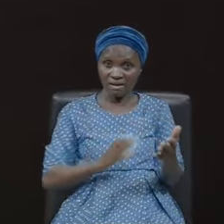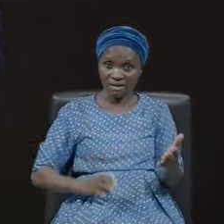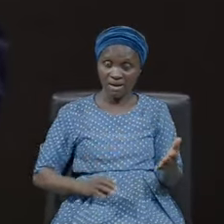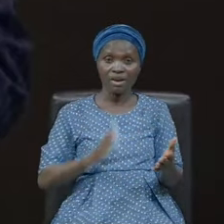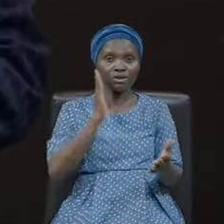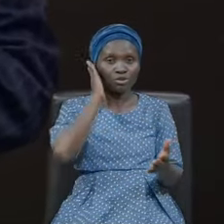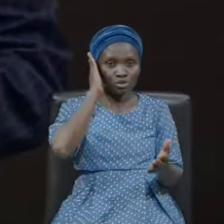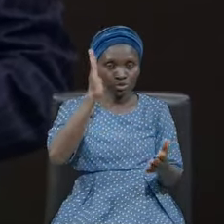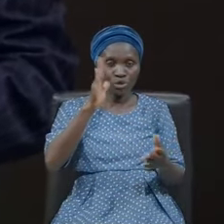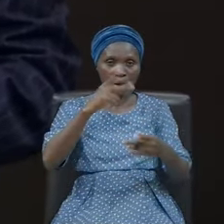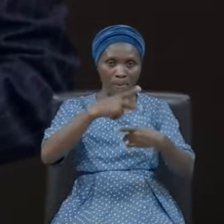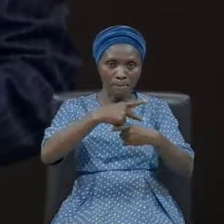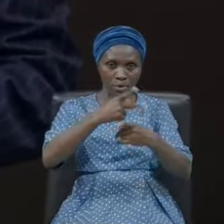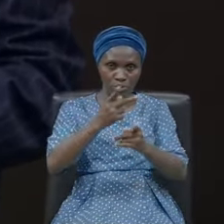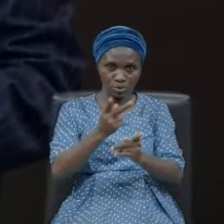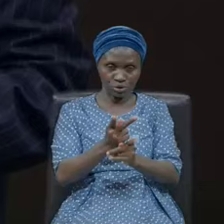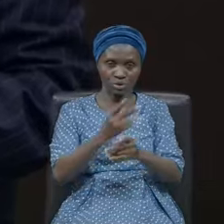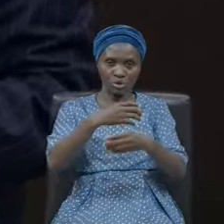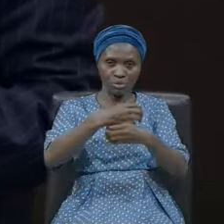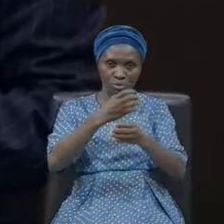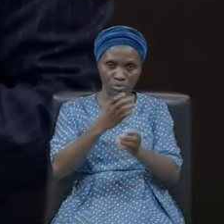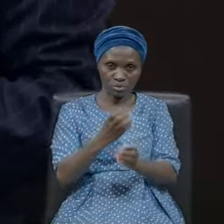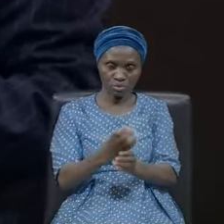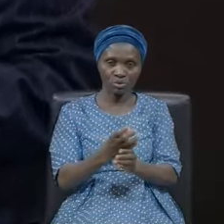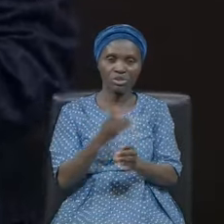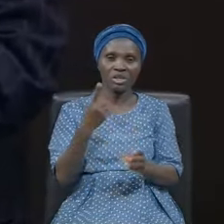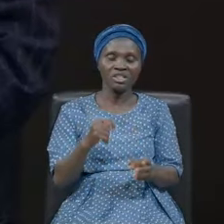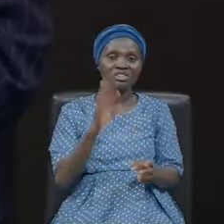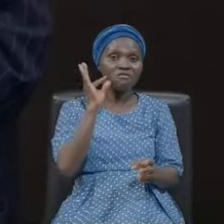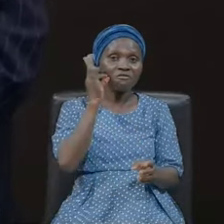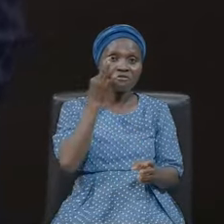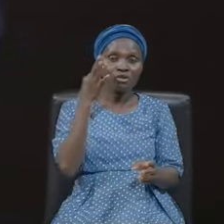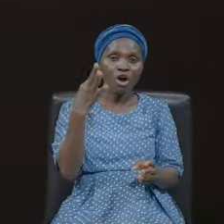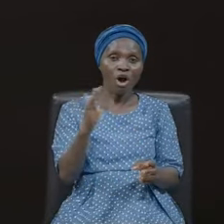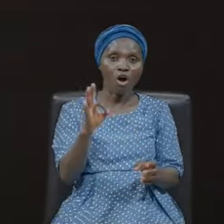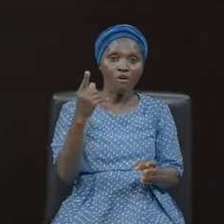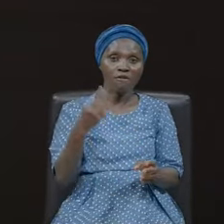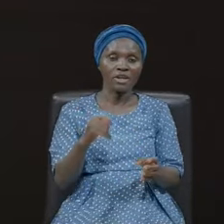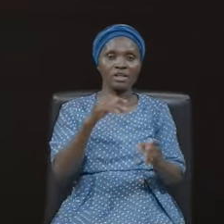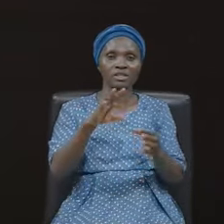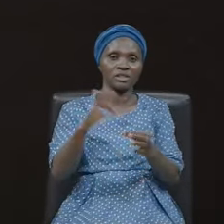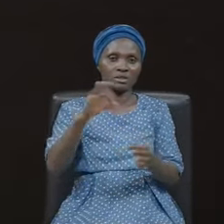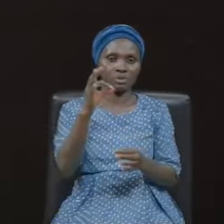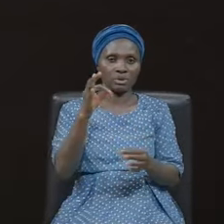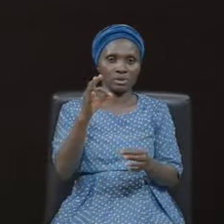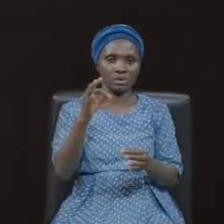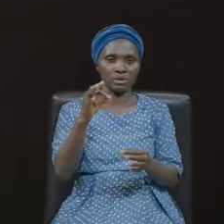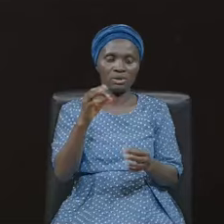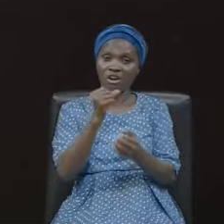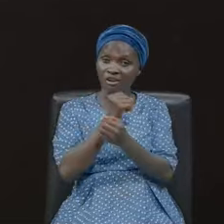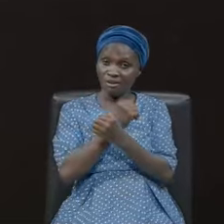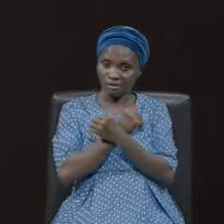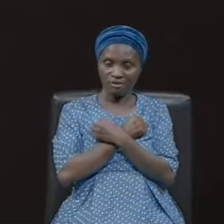va reproduire le fruit de l'esprit, l'amour.